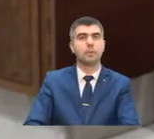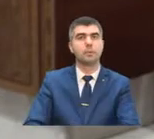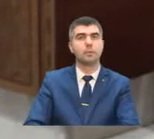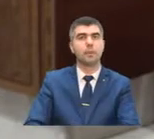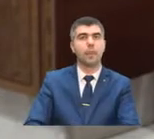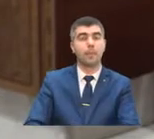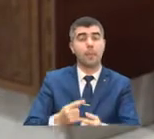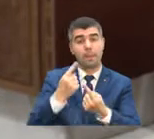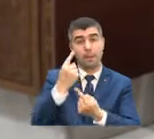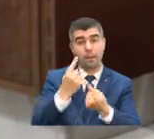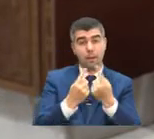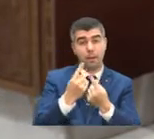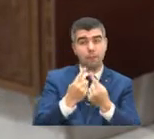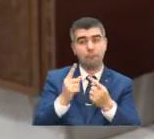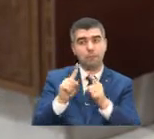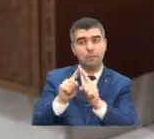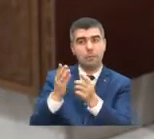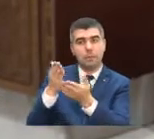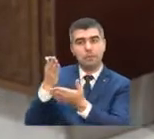لاحترام واحد العدد توازنات